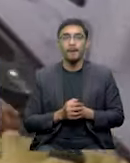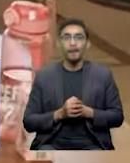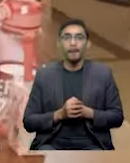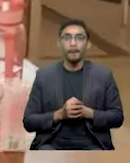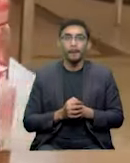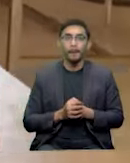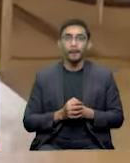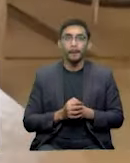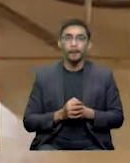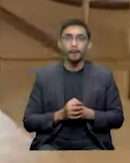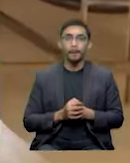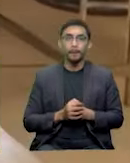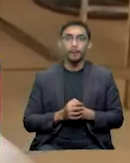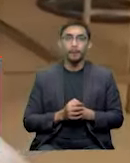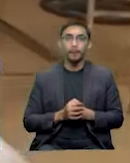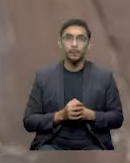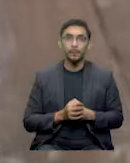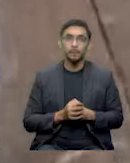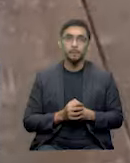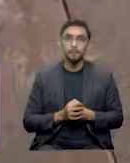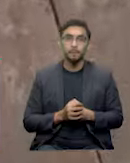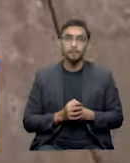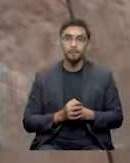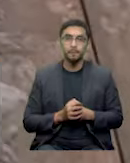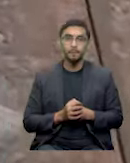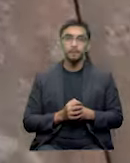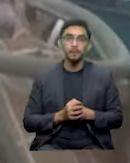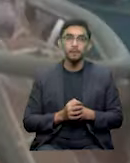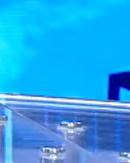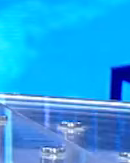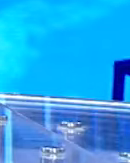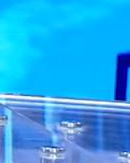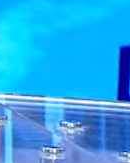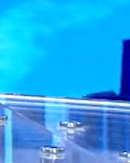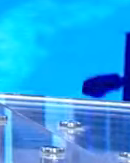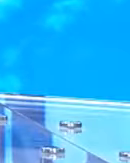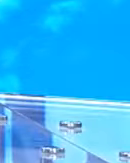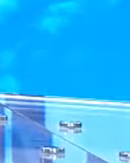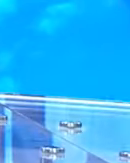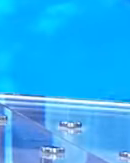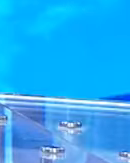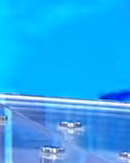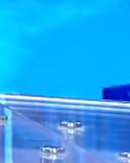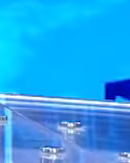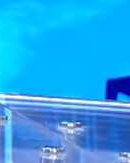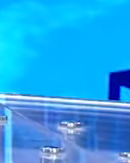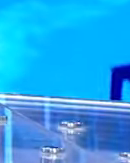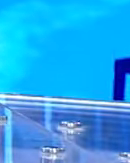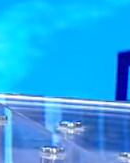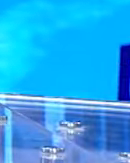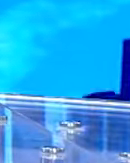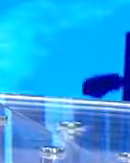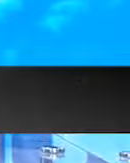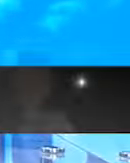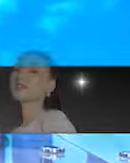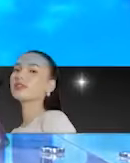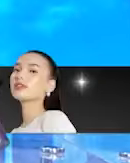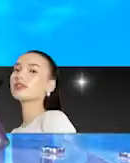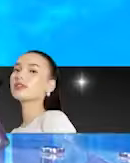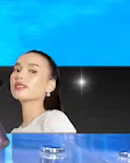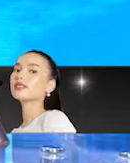Dari Jakarta, tim liputan iNews melaporkan. Terima kasih masih bersama kami. Pemirsa, MNC Pictures dan Tiger